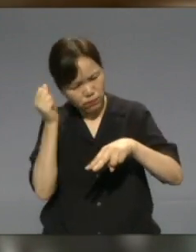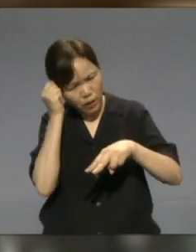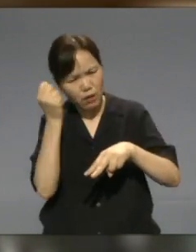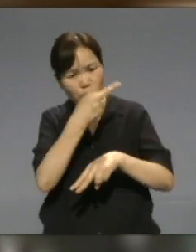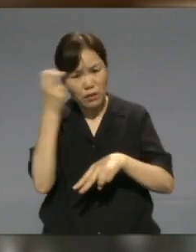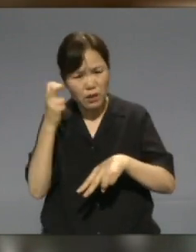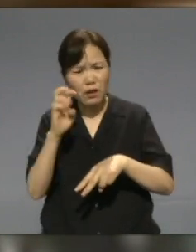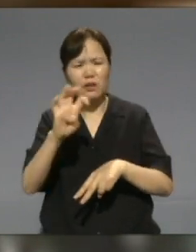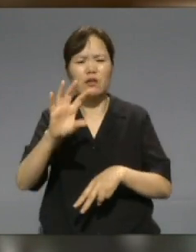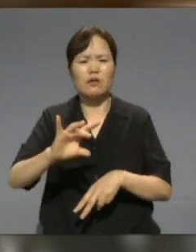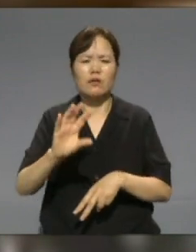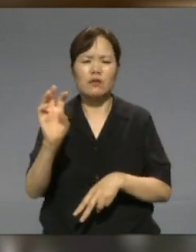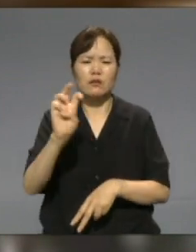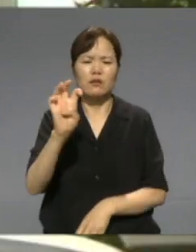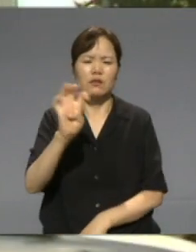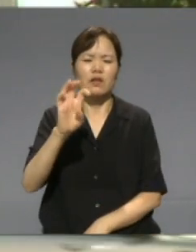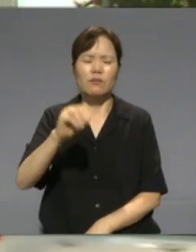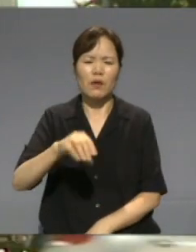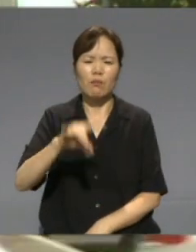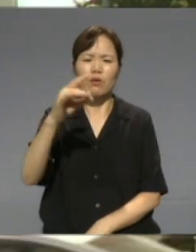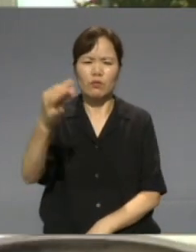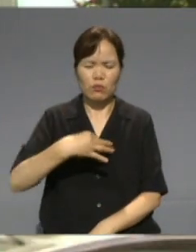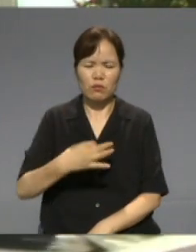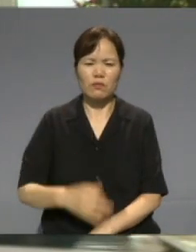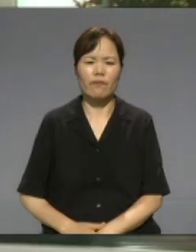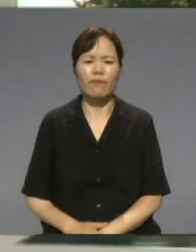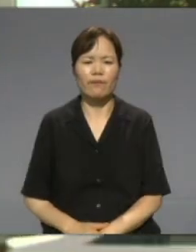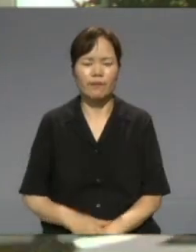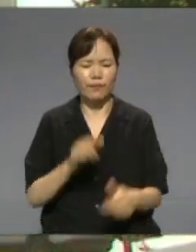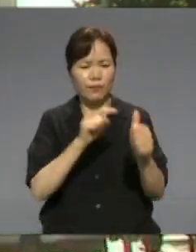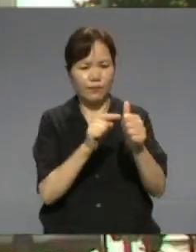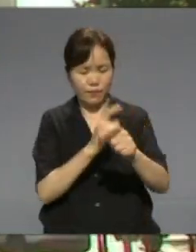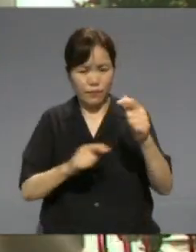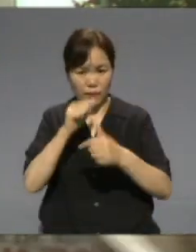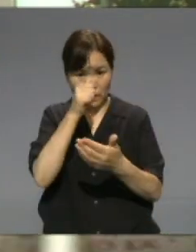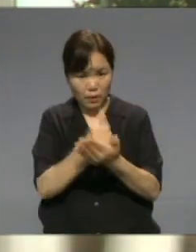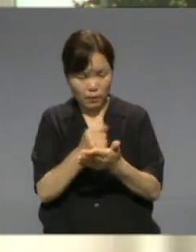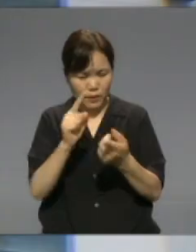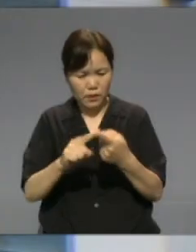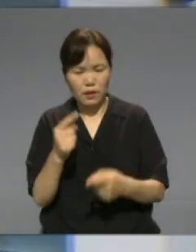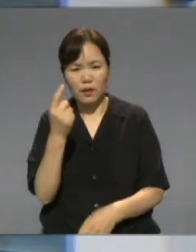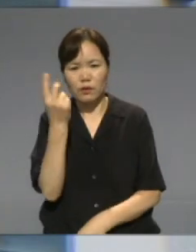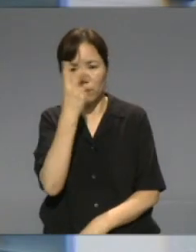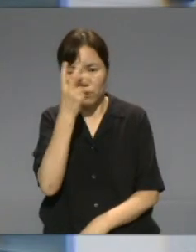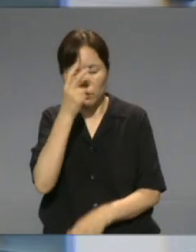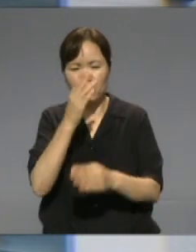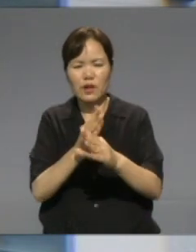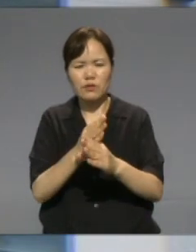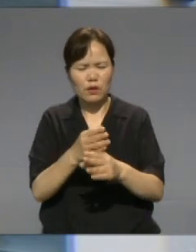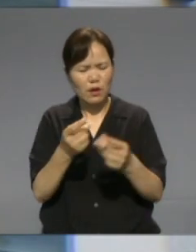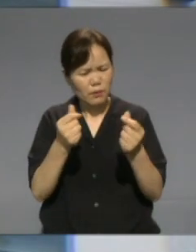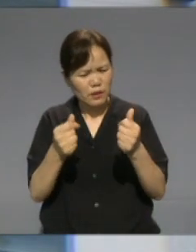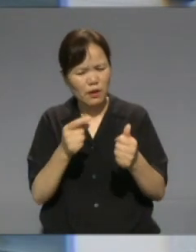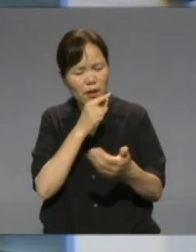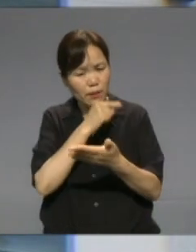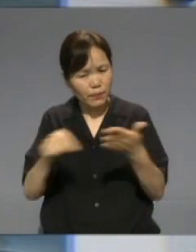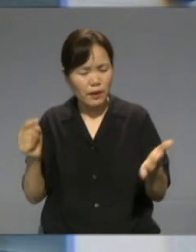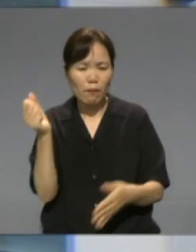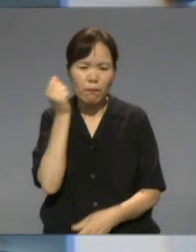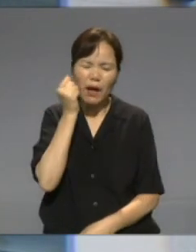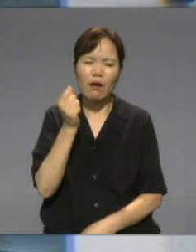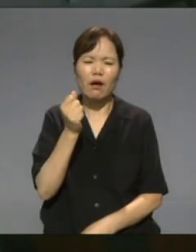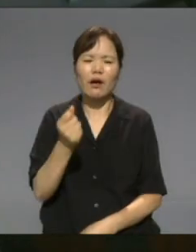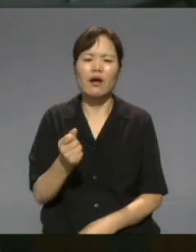40만원 먼저 어떻게든 해주세요 지금이에요 경찰은 AC 추가 범죄 여부를 확인 중이라며 비슷한 피해를 입은